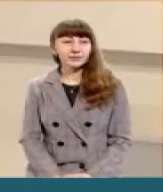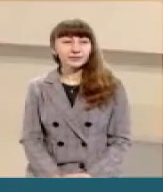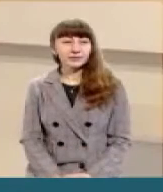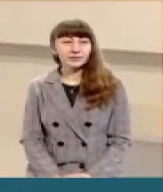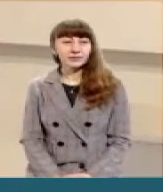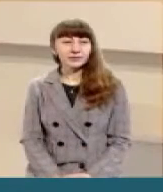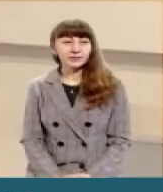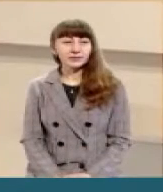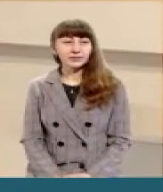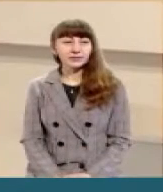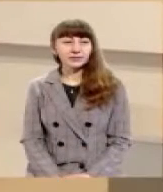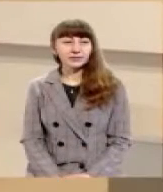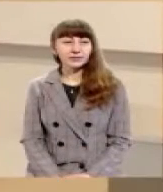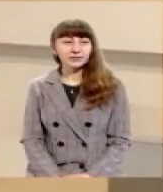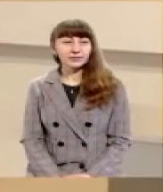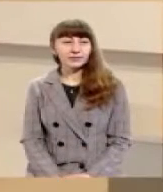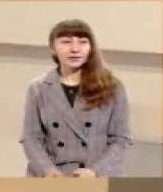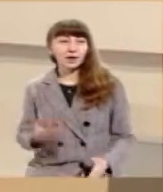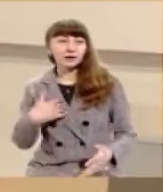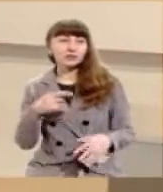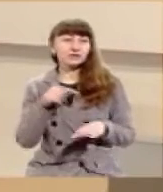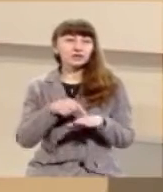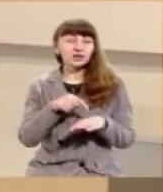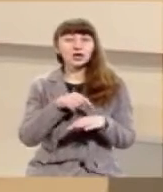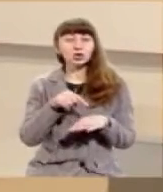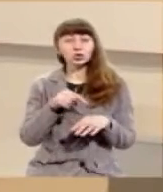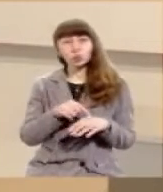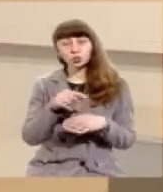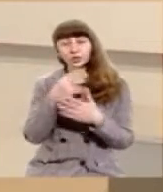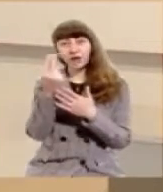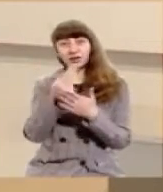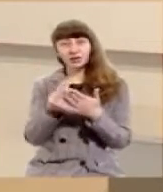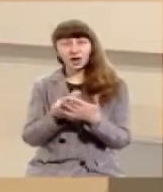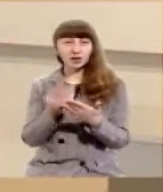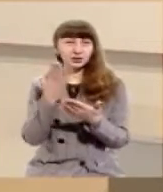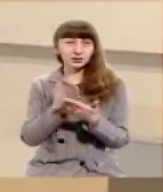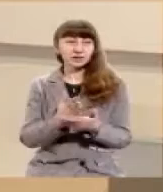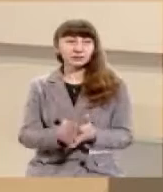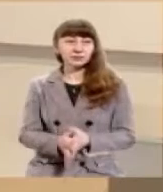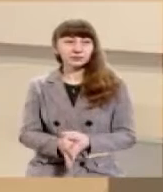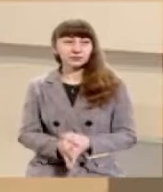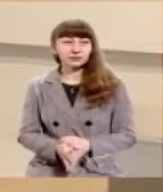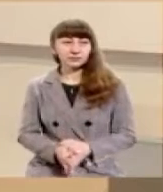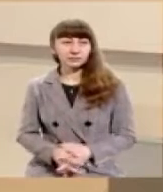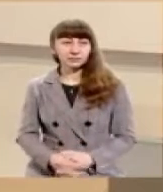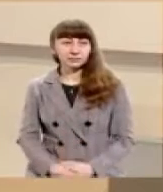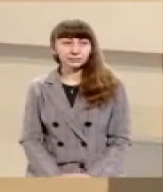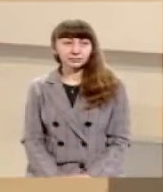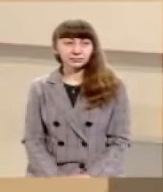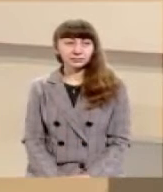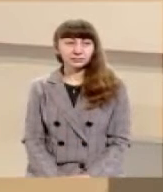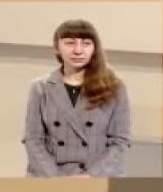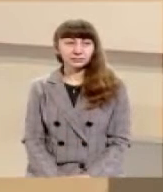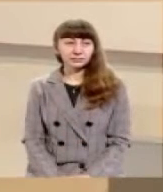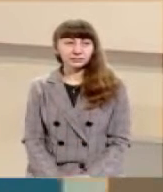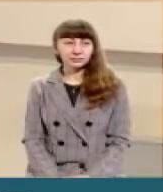Это же все переживалки, все, значит, эмоции. Вот. Ну, то есть, только... Естественно, в графических каких-то